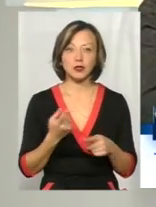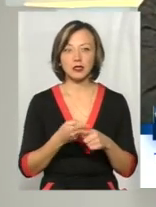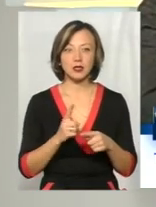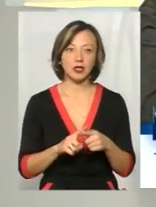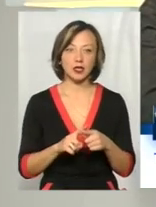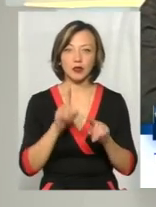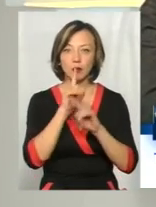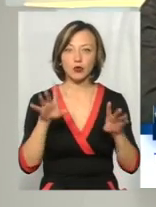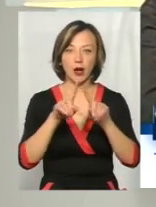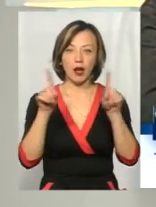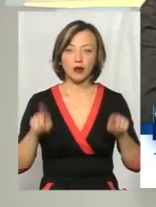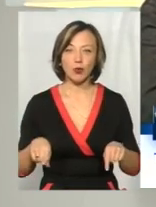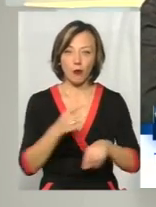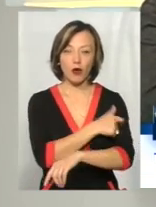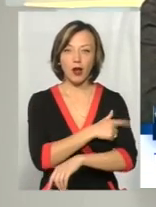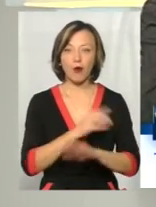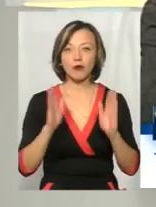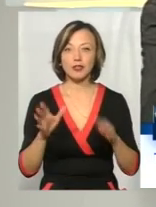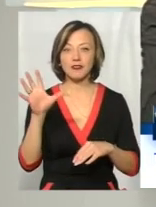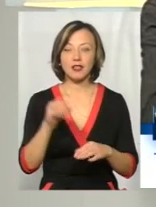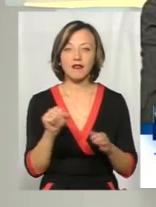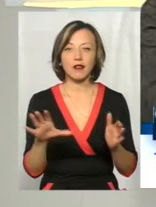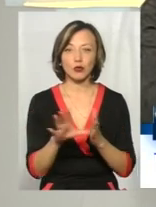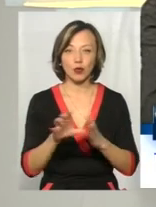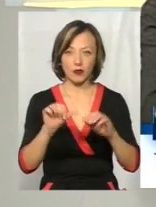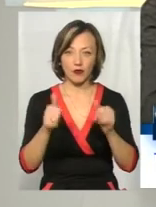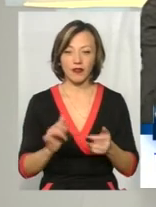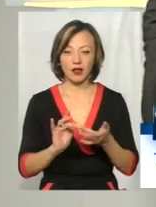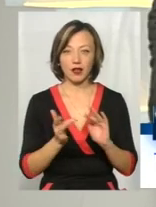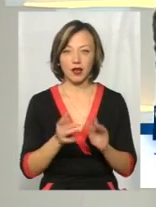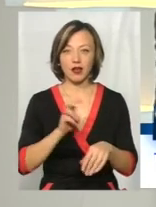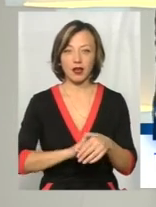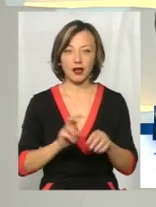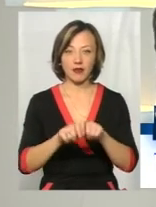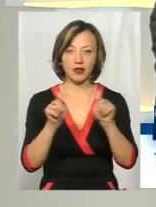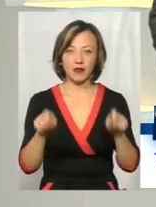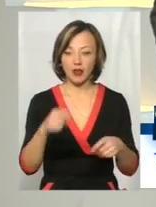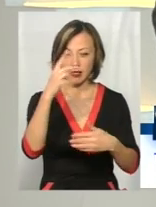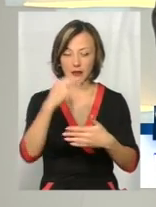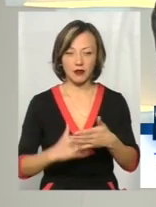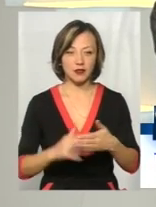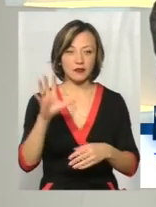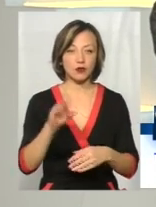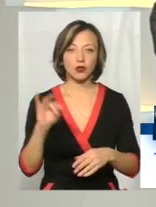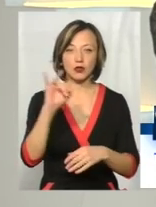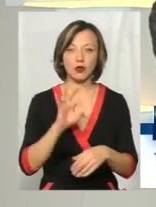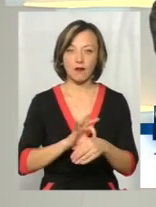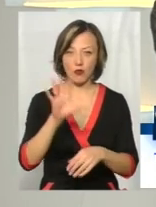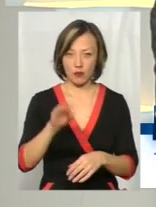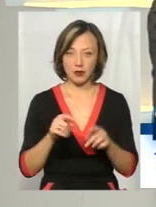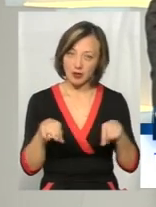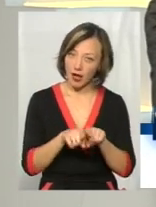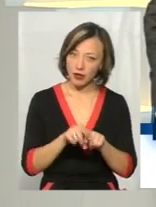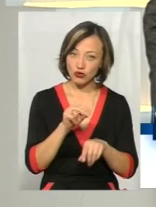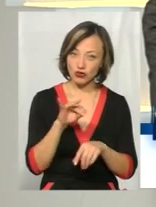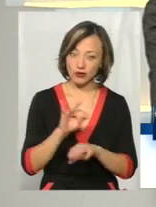буде цих вже карток в поліклініці, а буде все в електронному вигляді, в інтернеті лікар там відкриває і дивиться всю історію твоєї хвороби. Це так чи